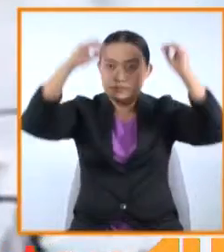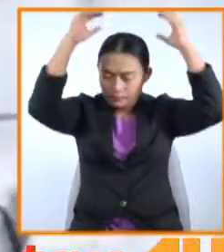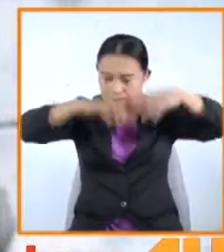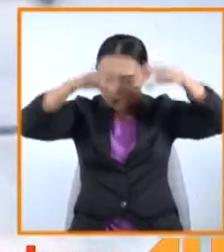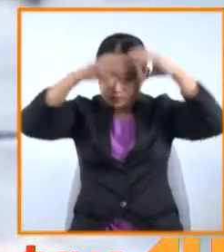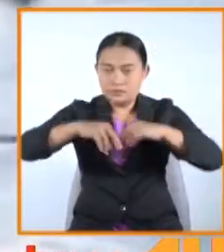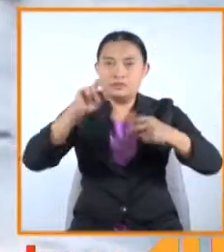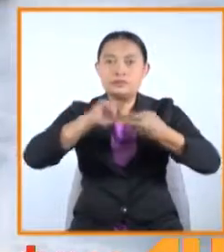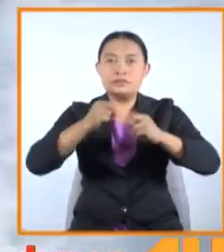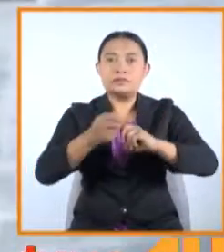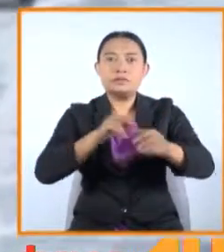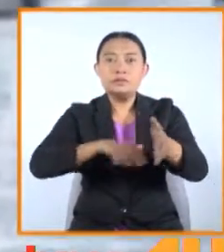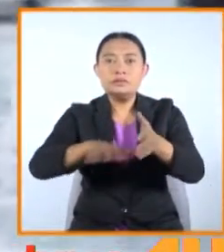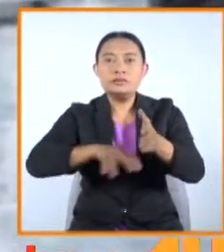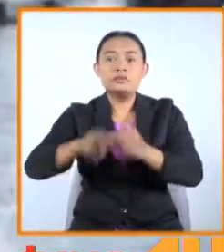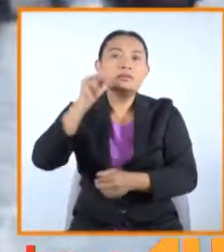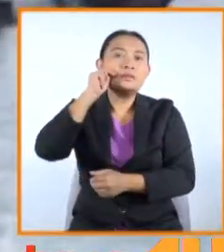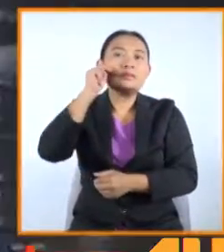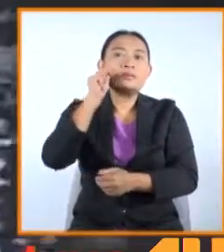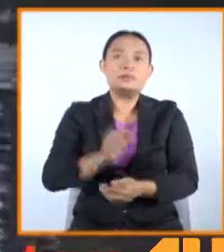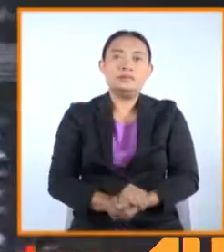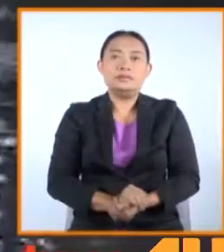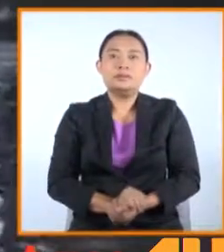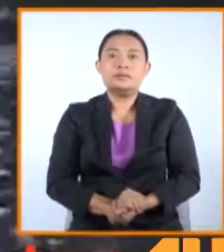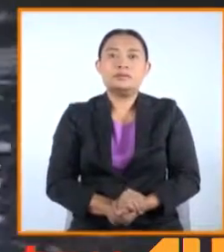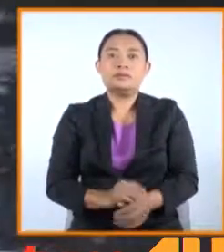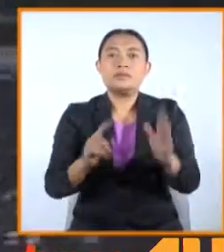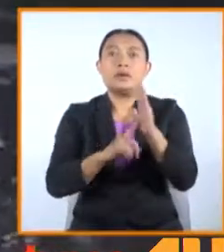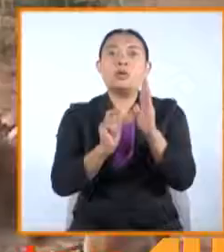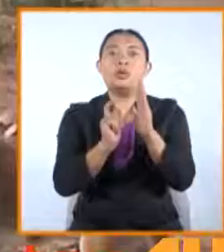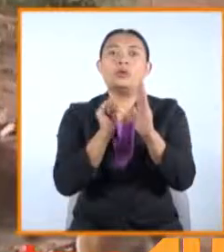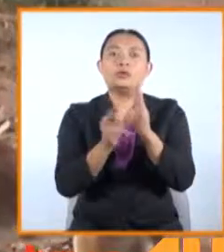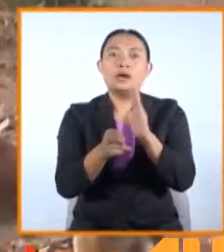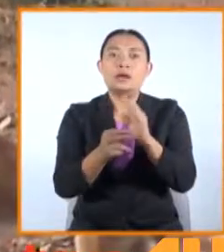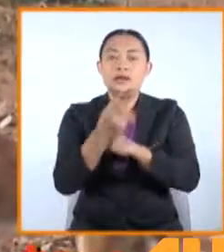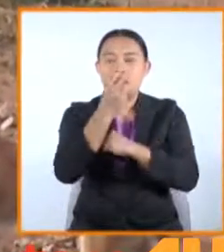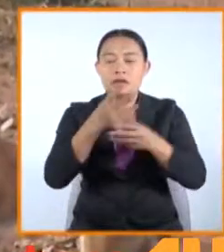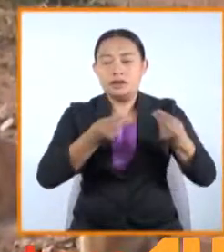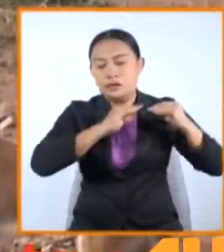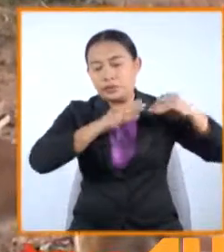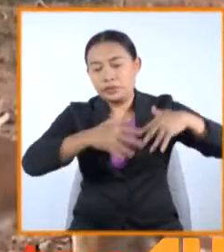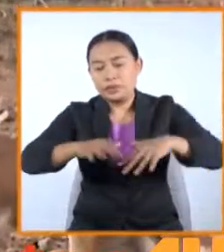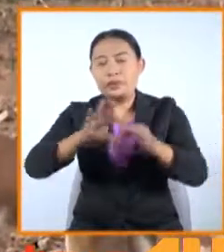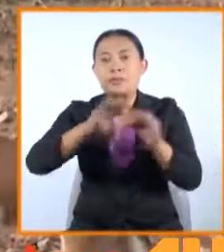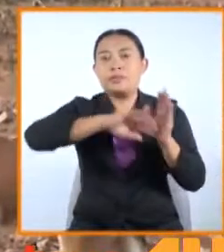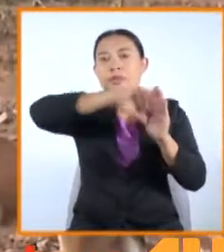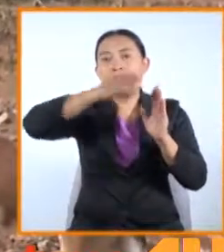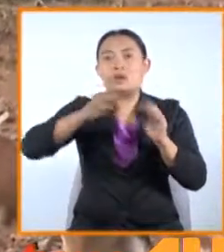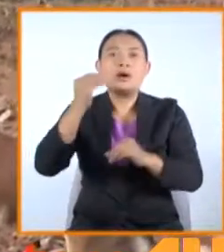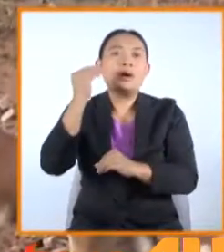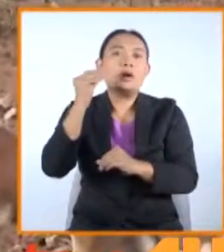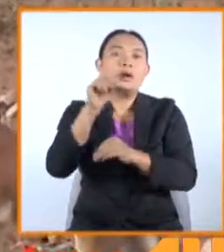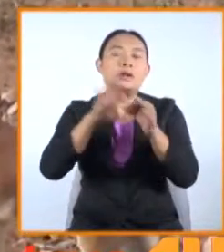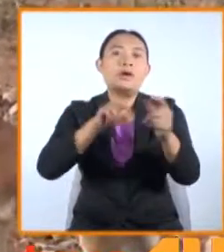หนักเพราะว่ามีปัญหาในการระบายน้ำส่วนที่จังหวัดอุทัยธานีค่ะยังคงพบปัญหาดินสไลด์ที่เทือกเขาเต่าอำเภอบ้านไร่